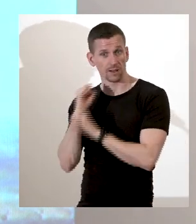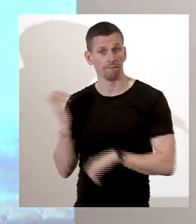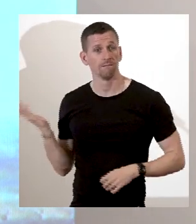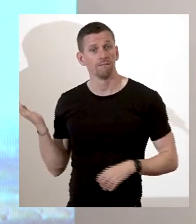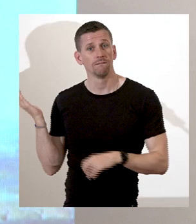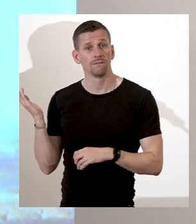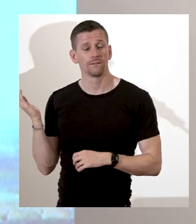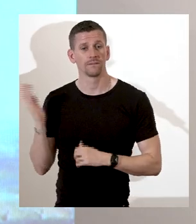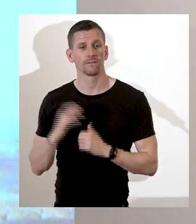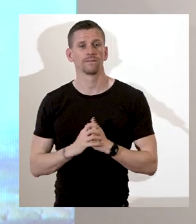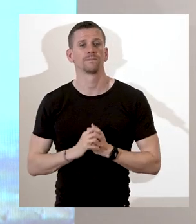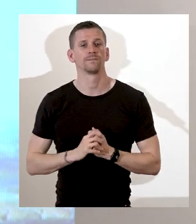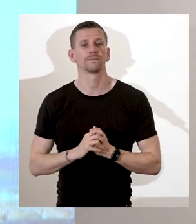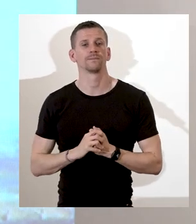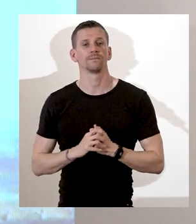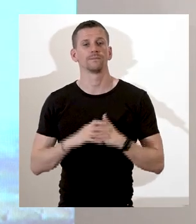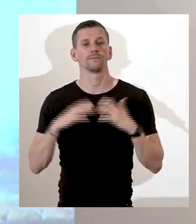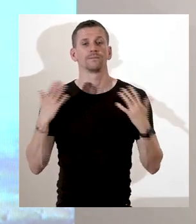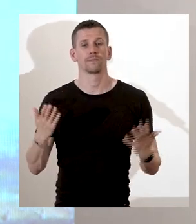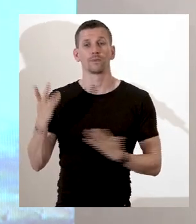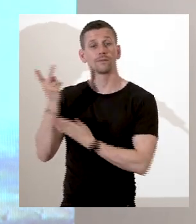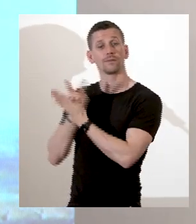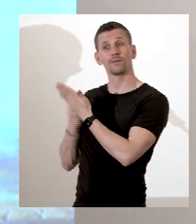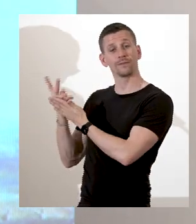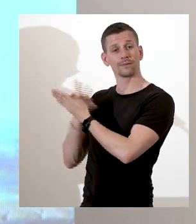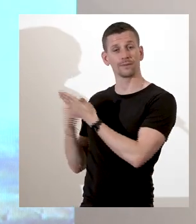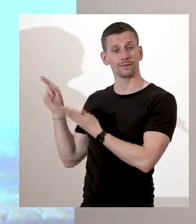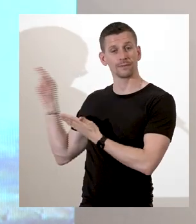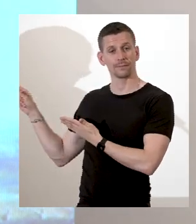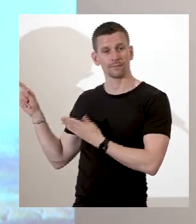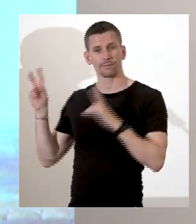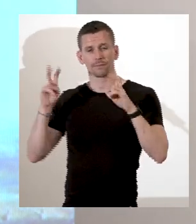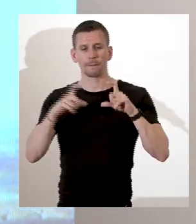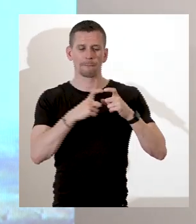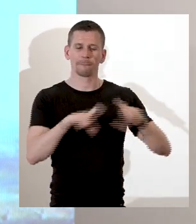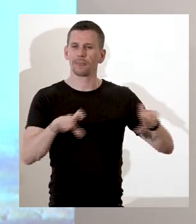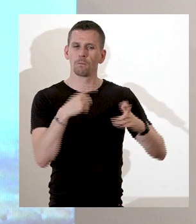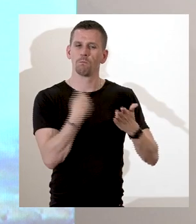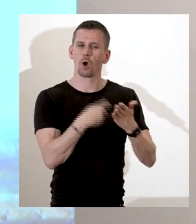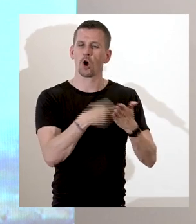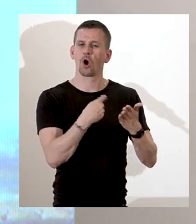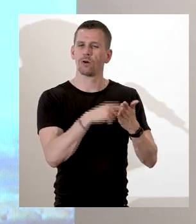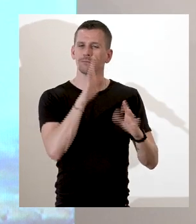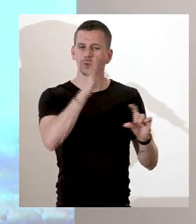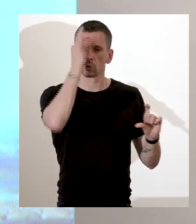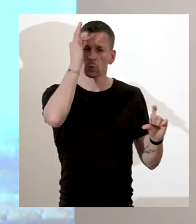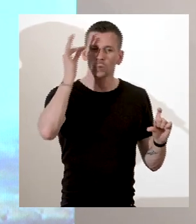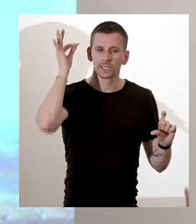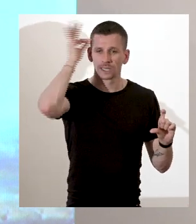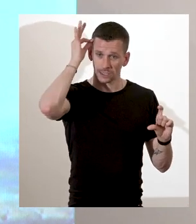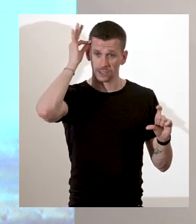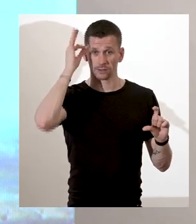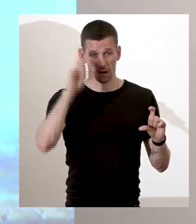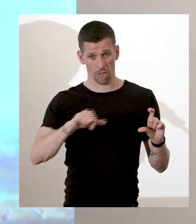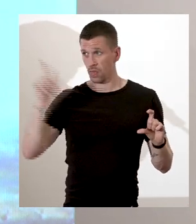la République tunisienne qui étaient encore en usage il y a quelques années. En